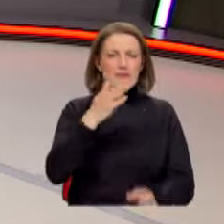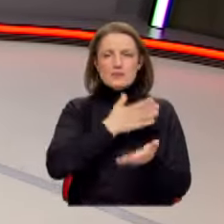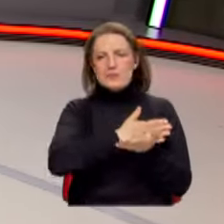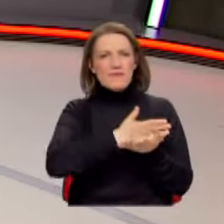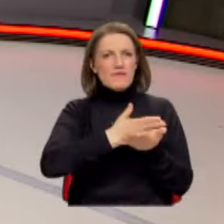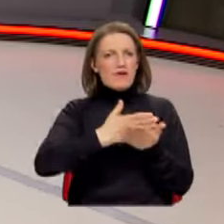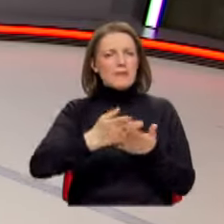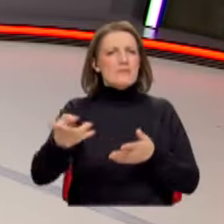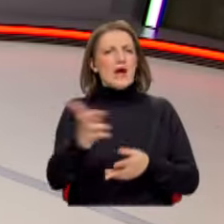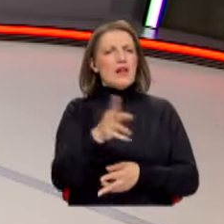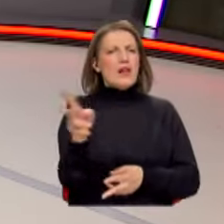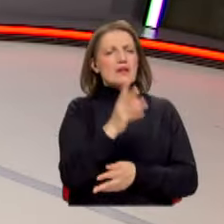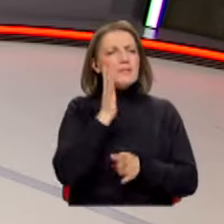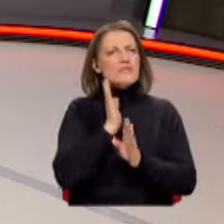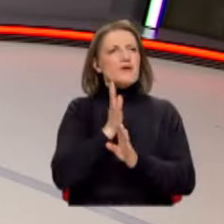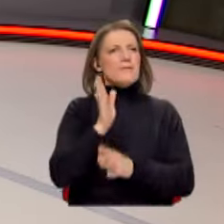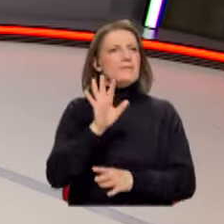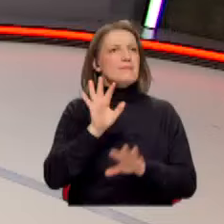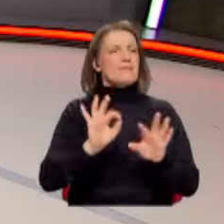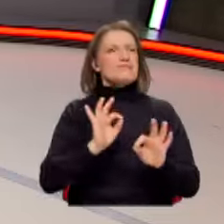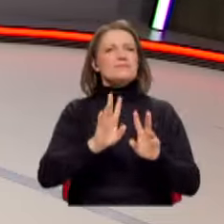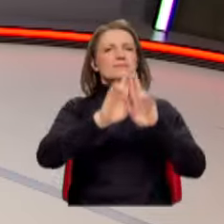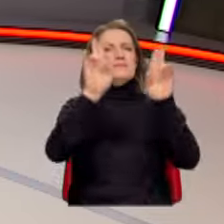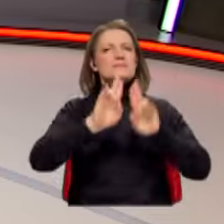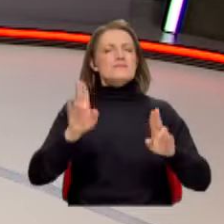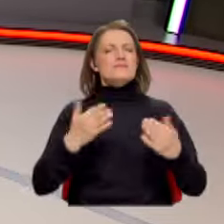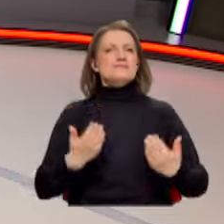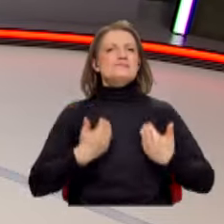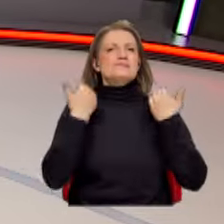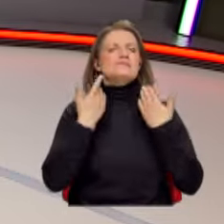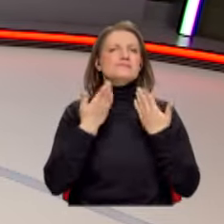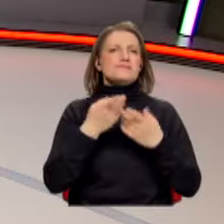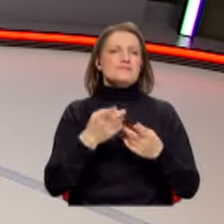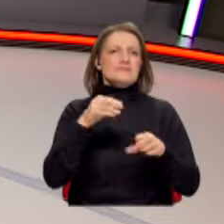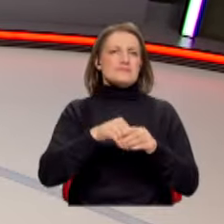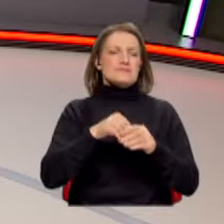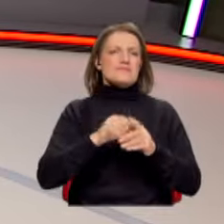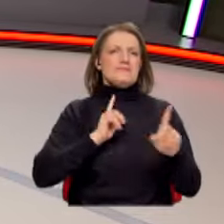soykırımı. Ve yargılanıyor da Uluslararası Adalet Divanı'nda şu anda.